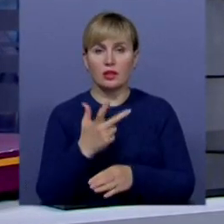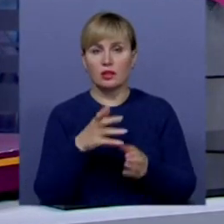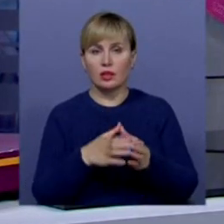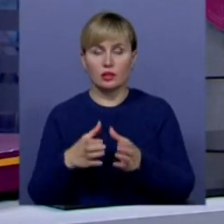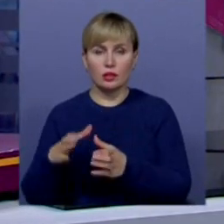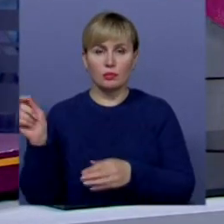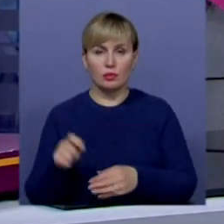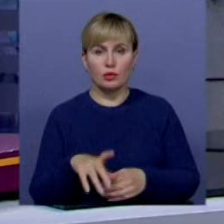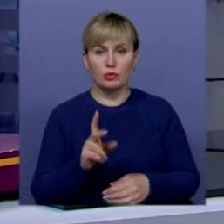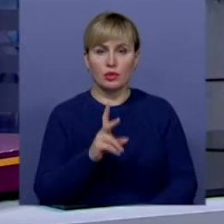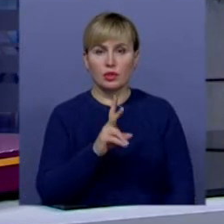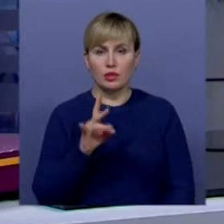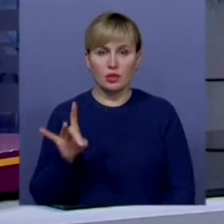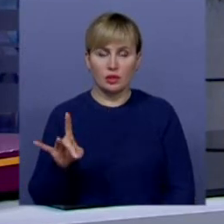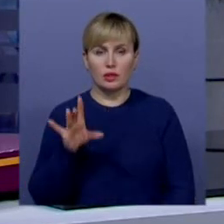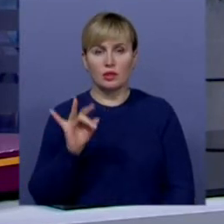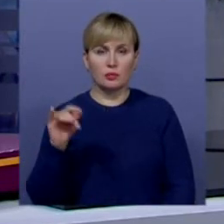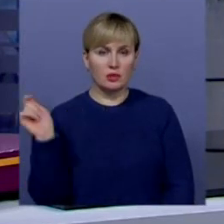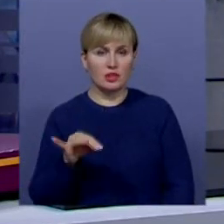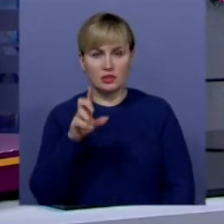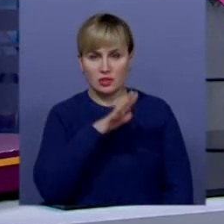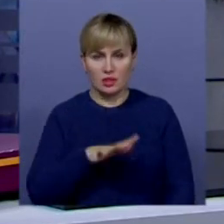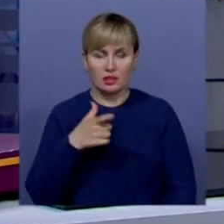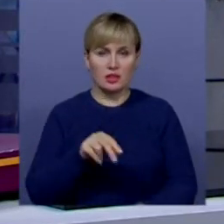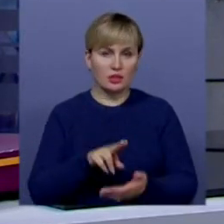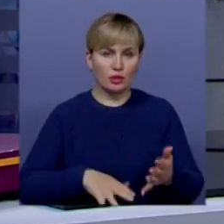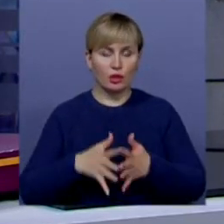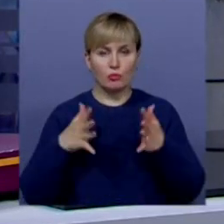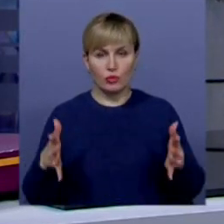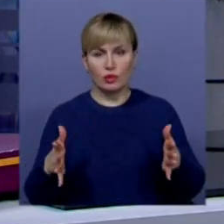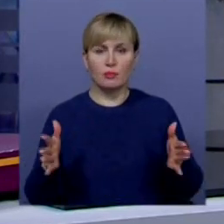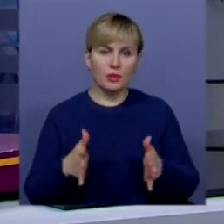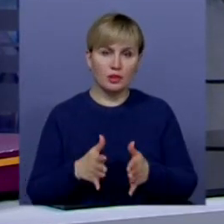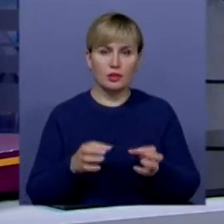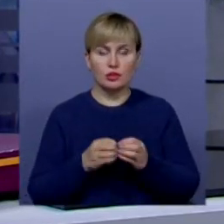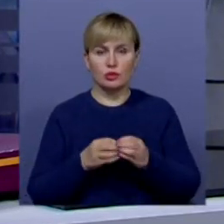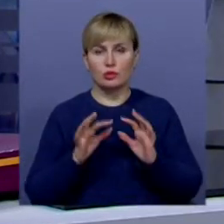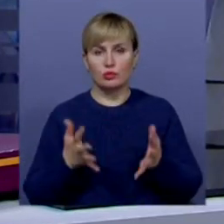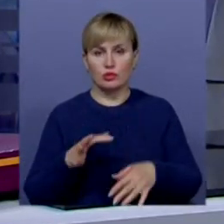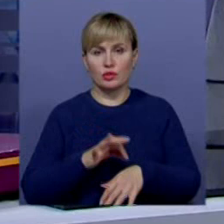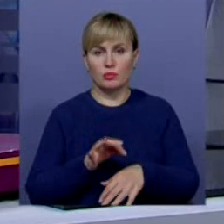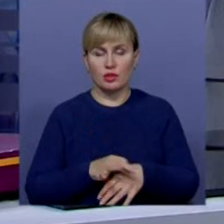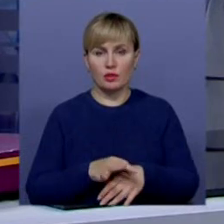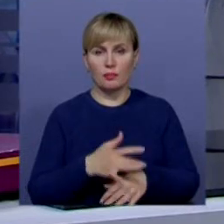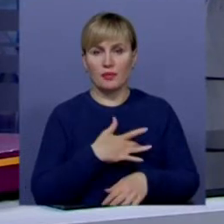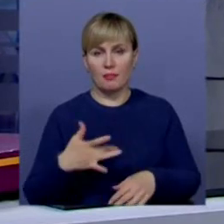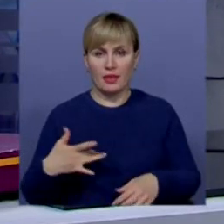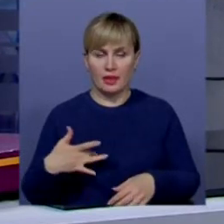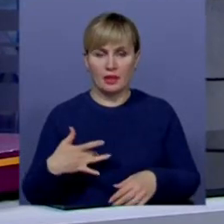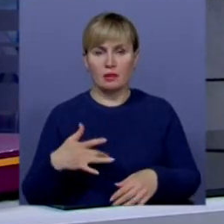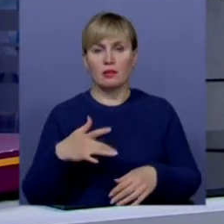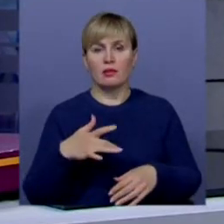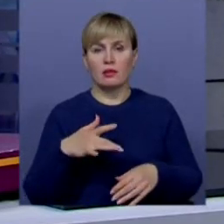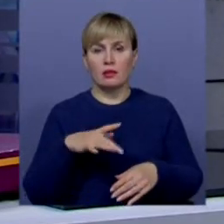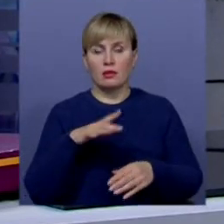кто прибыл из КНР, а также прилетел из стран, где зарегистрировано более или менее 10 случаев заболевания пневмонией. В